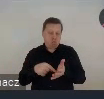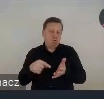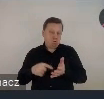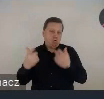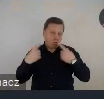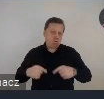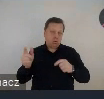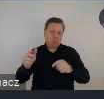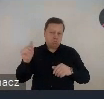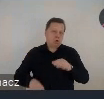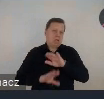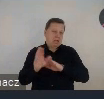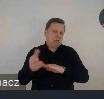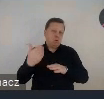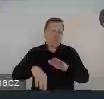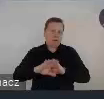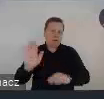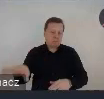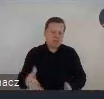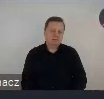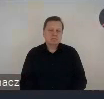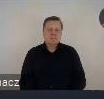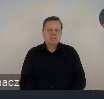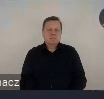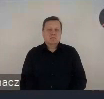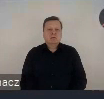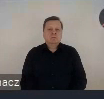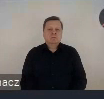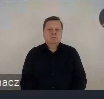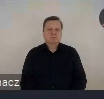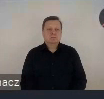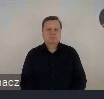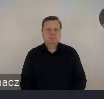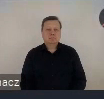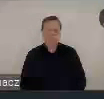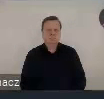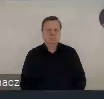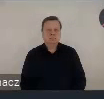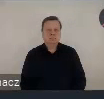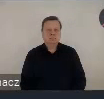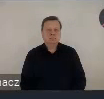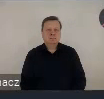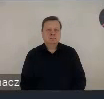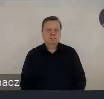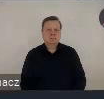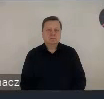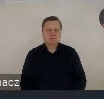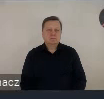która reprezentuje cech albo organizację na zewnątrz.